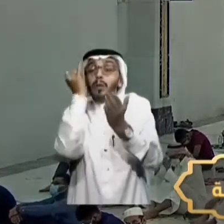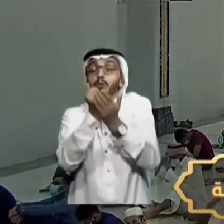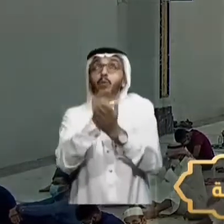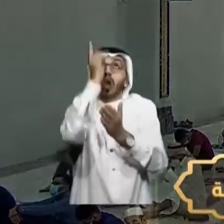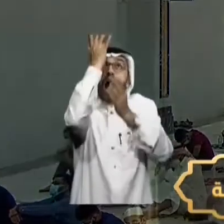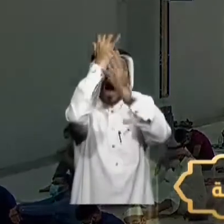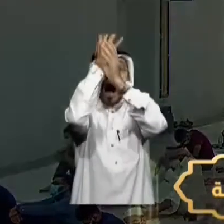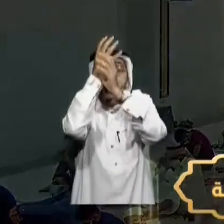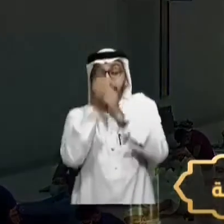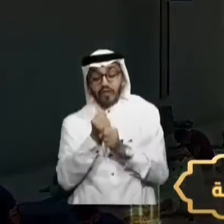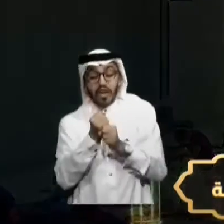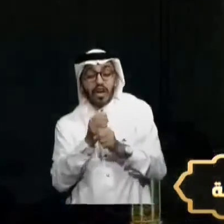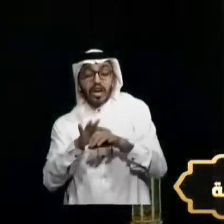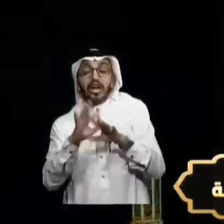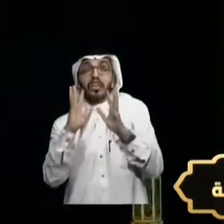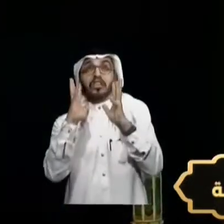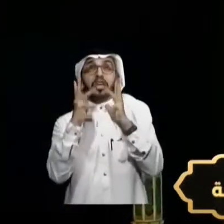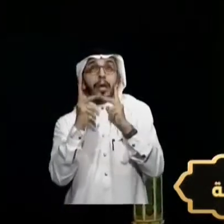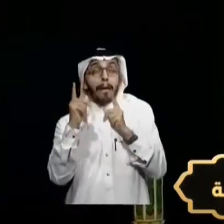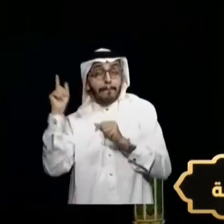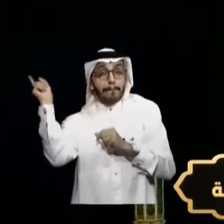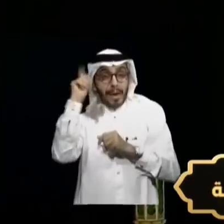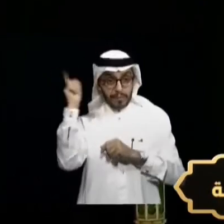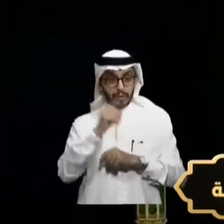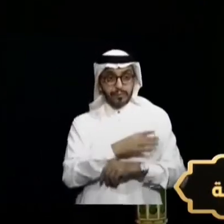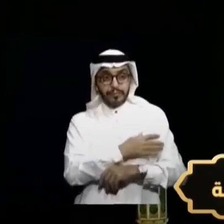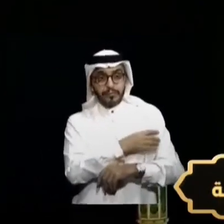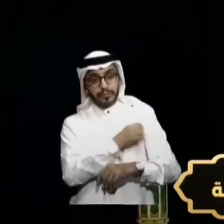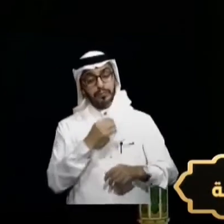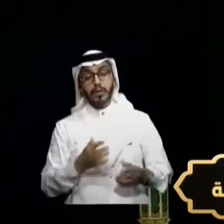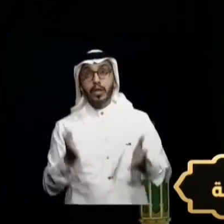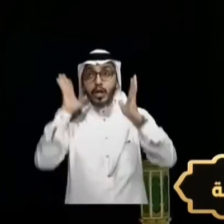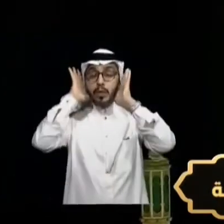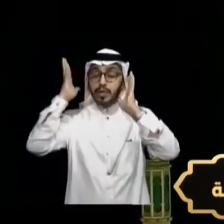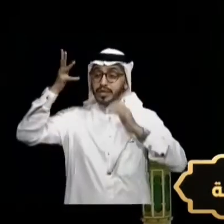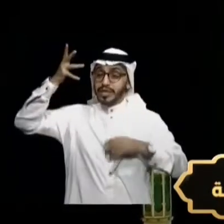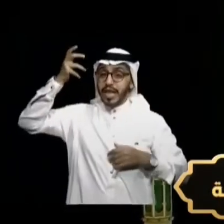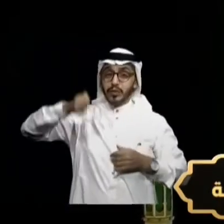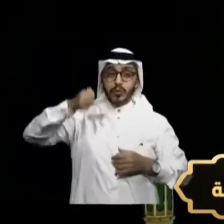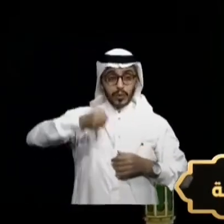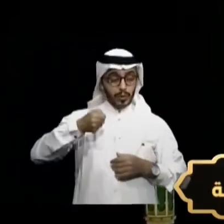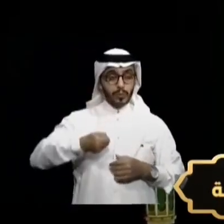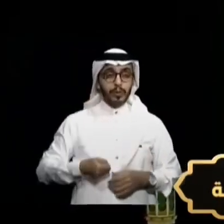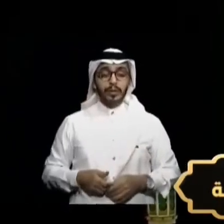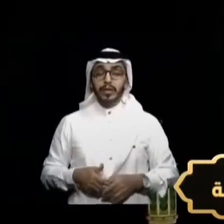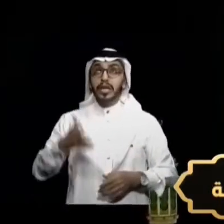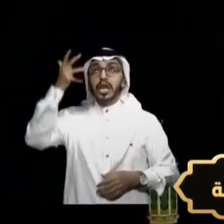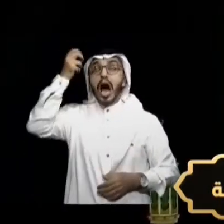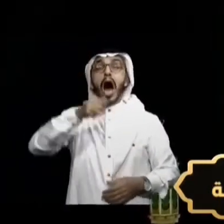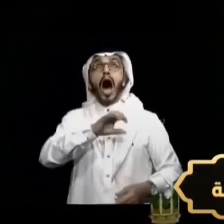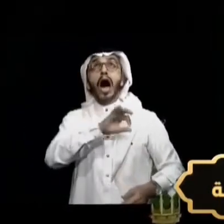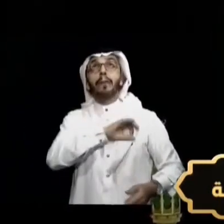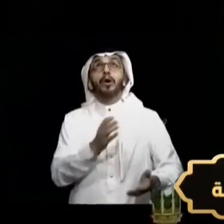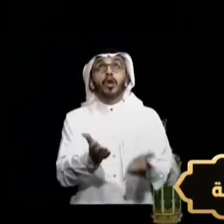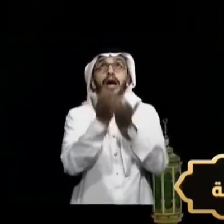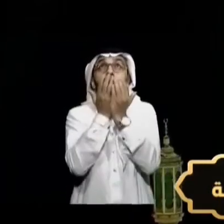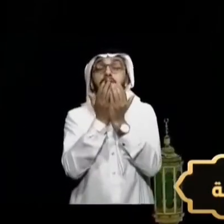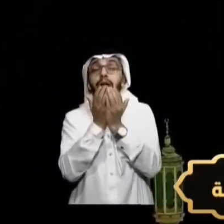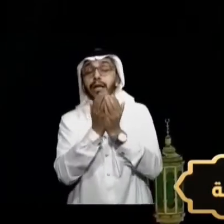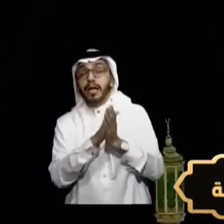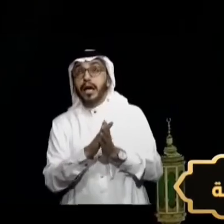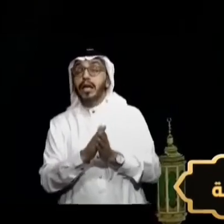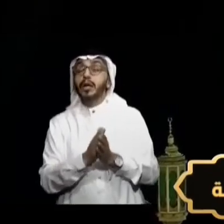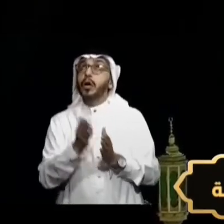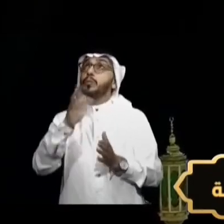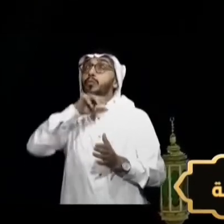أمره ولكن أكثر الناس لا يعلمون. ألا وصلوا وسلموا رحمكم الله على